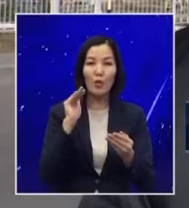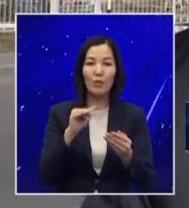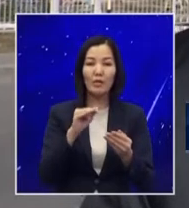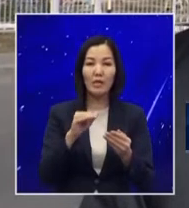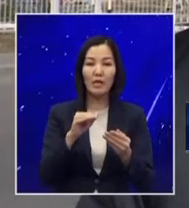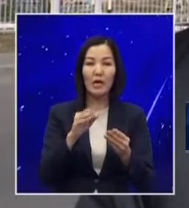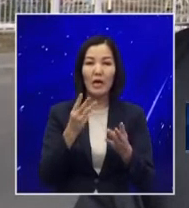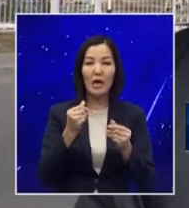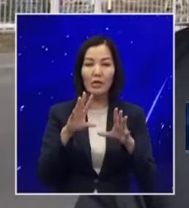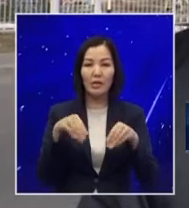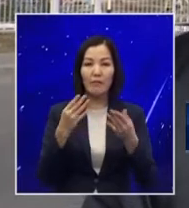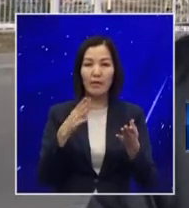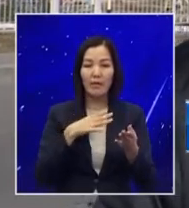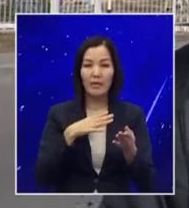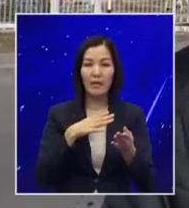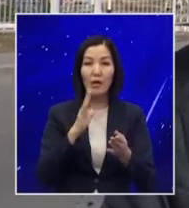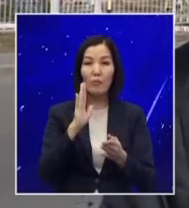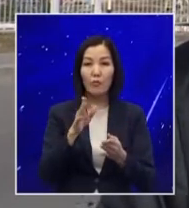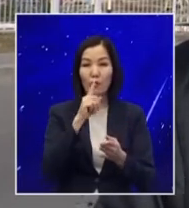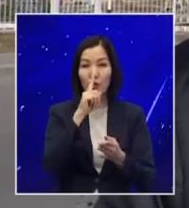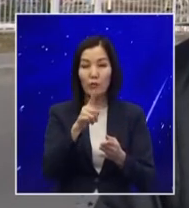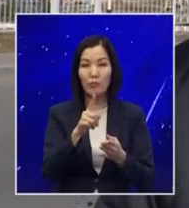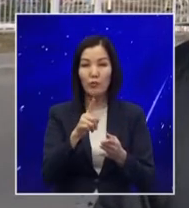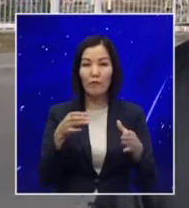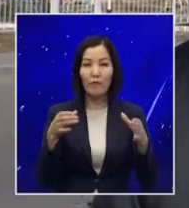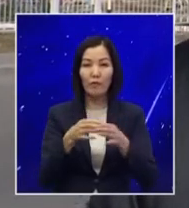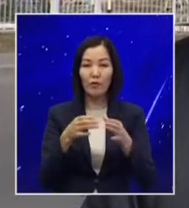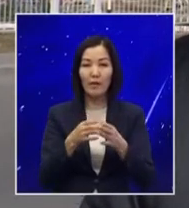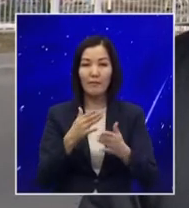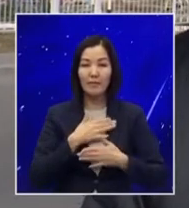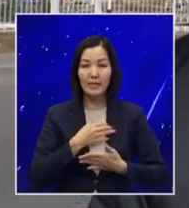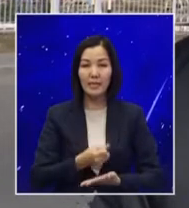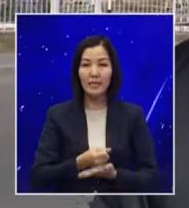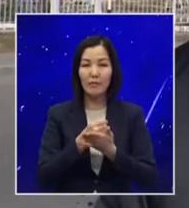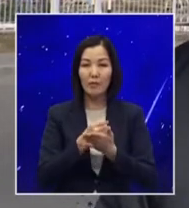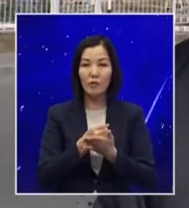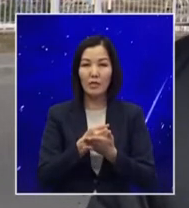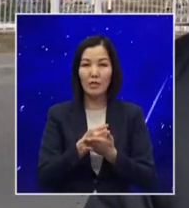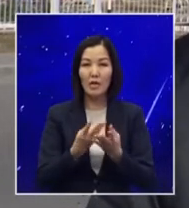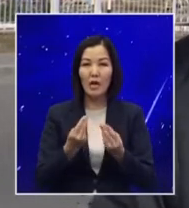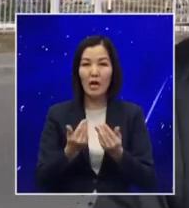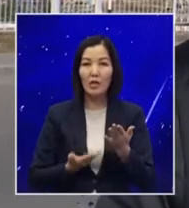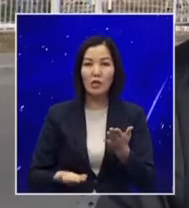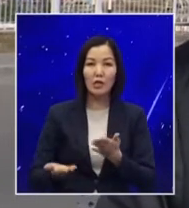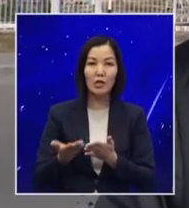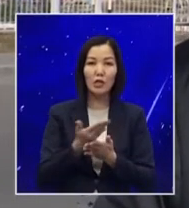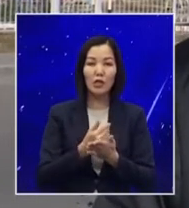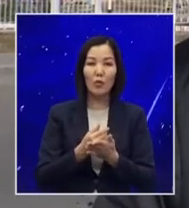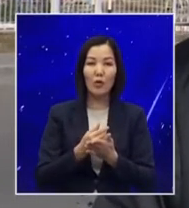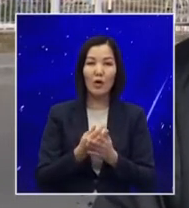енді оның берілетін берілмейтінін бұл фондқа біздің демеушілердің сол қаражатты аударуына байланысты